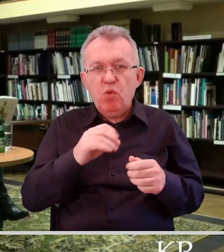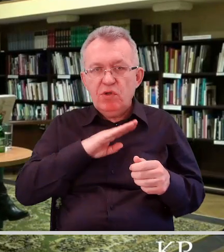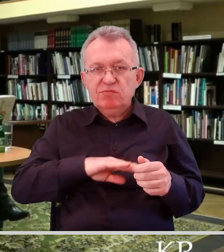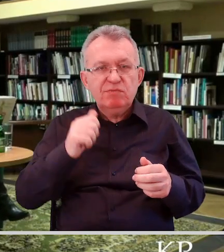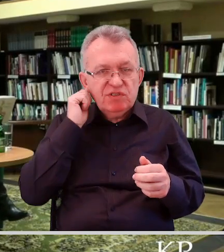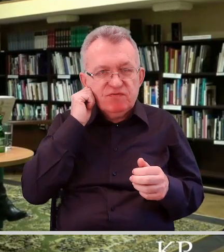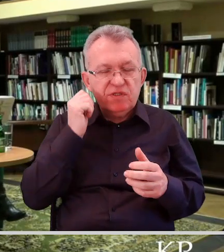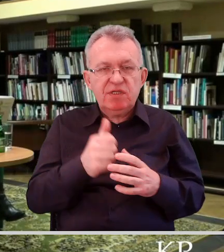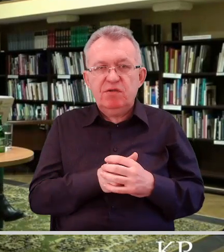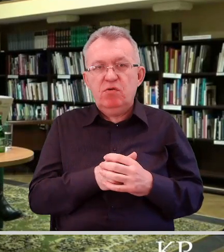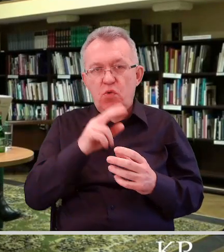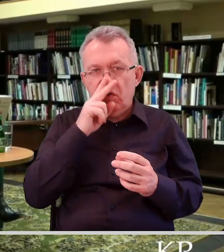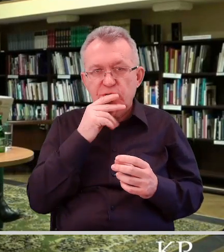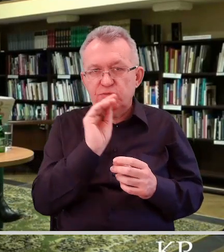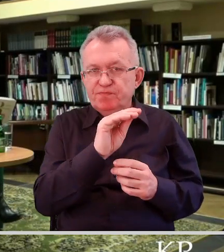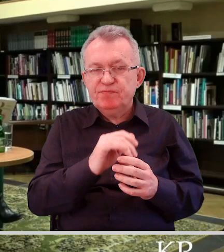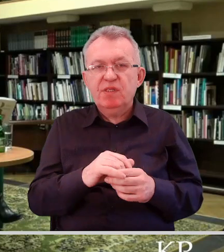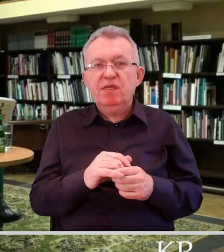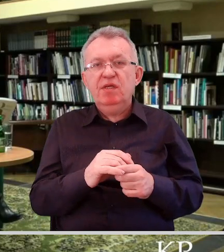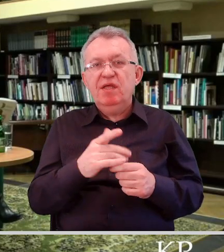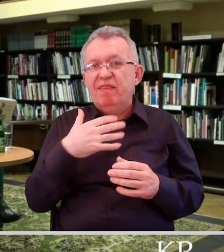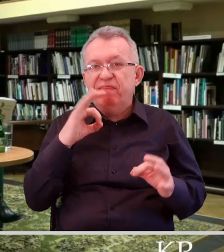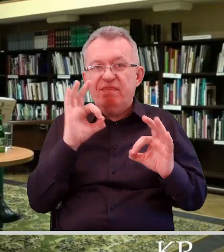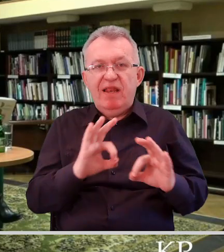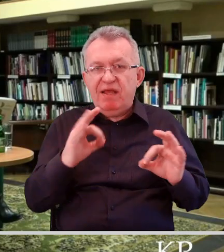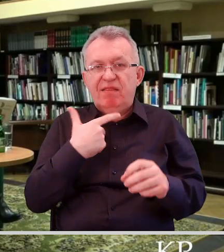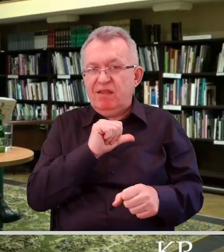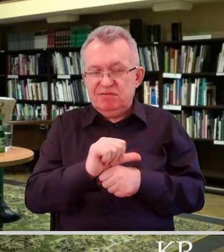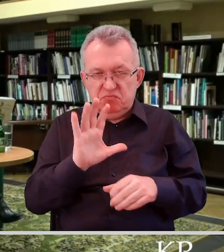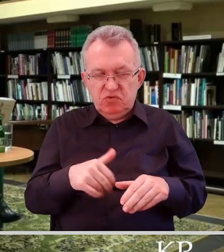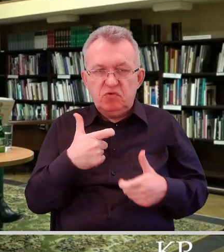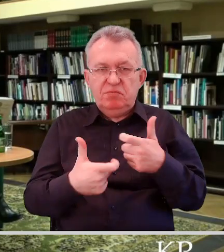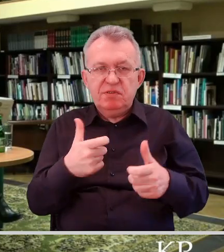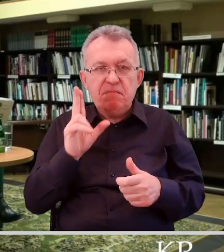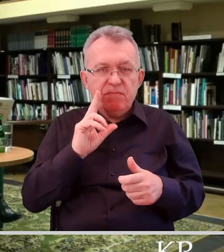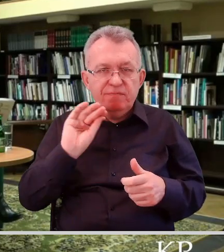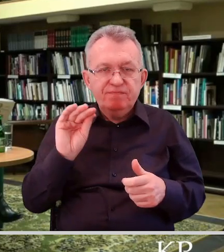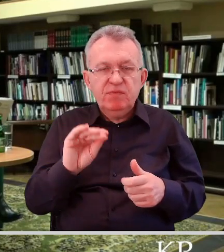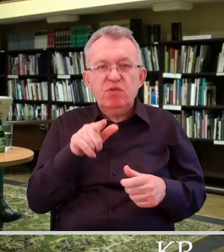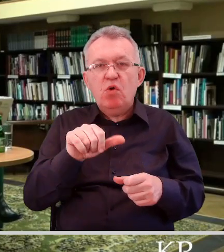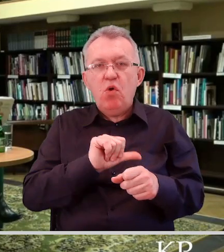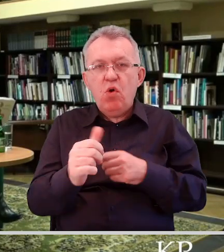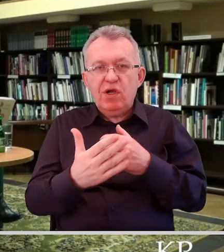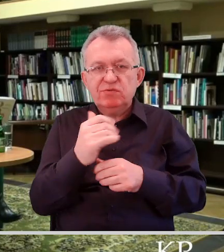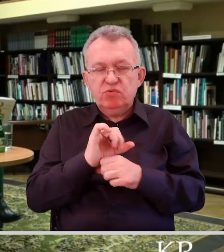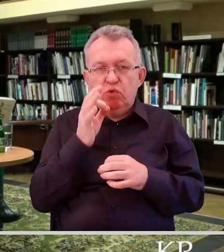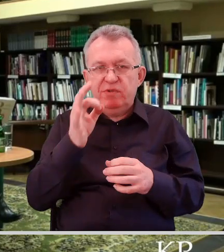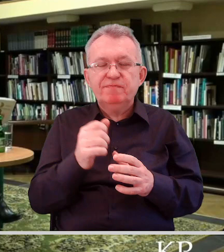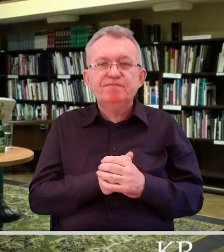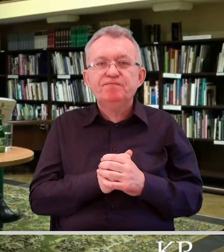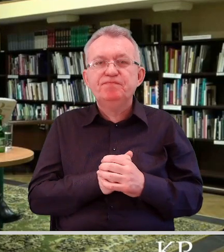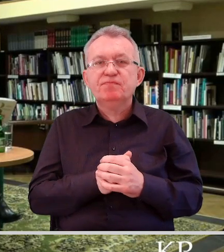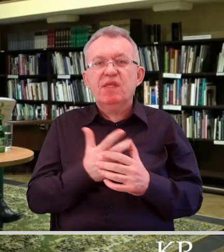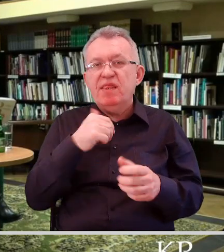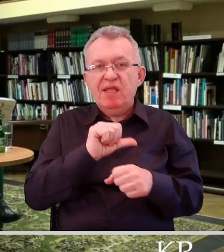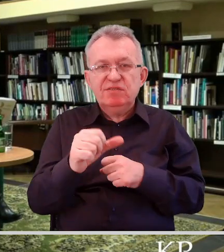się dziewczynką, ojcu. Że nie jestem zbyt delikatna, by sobie poradzić, mamie, chociaż to akurat okazało się motywujące.